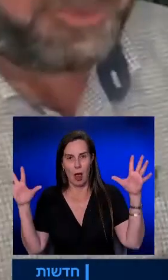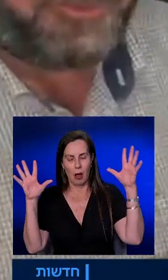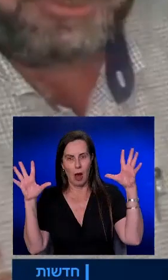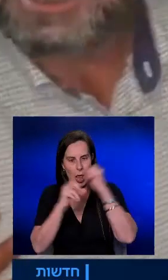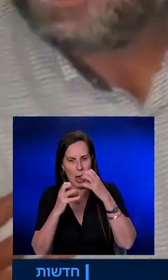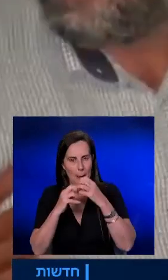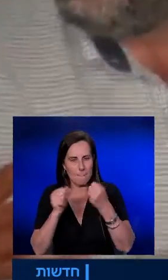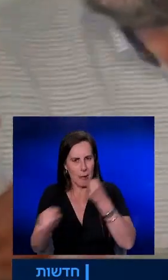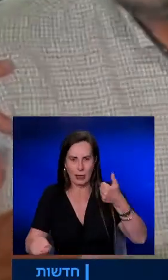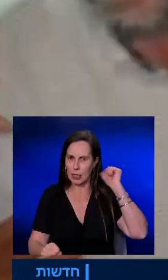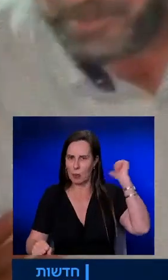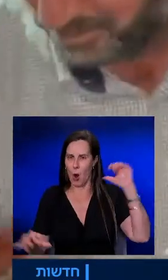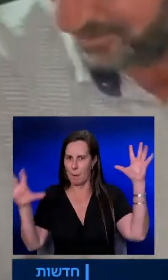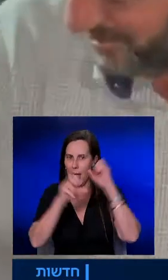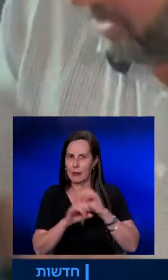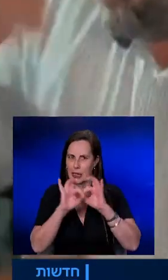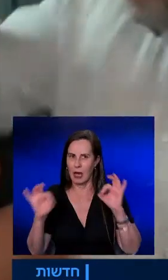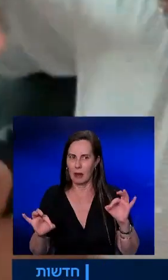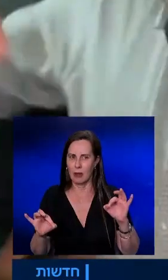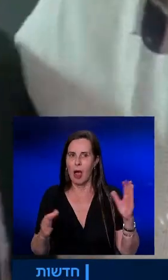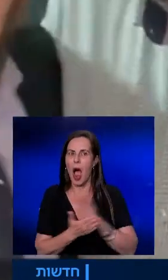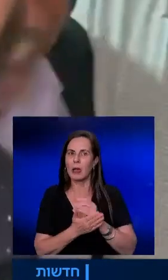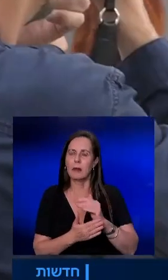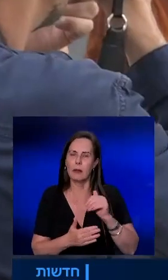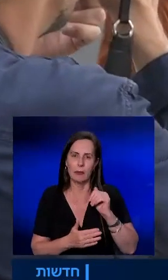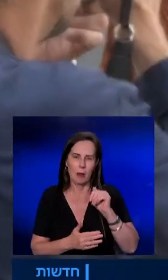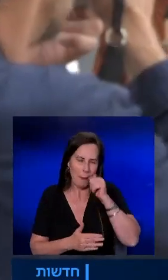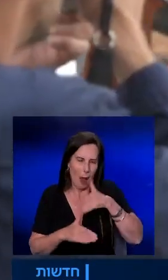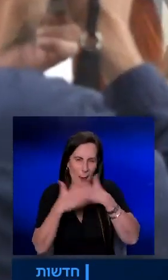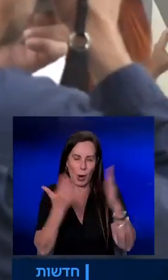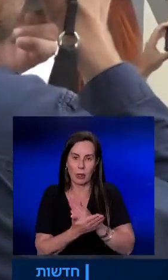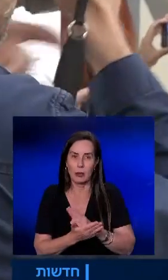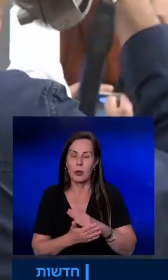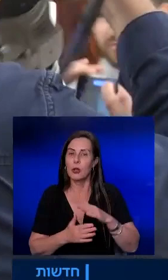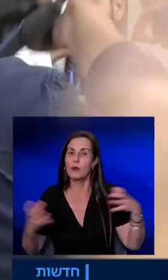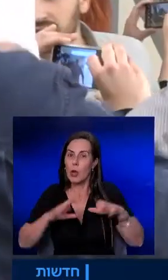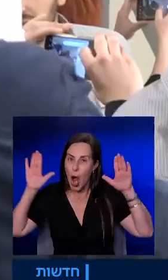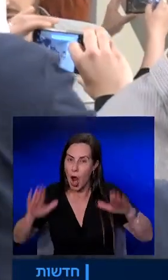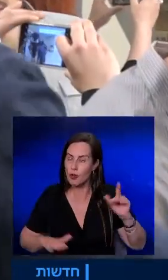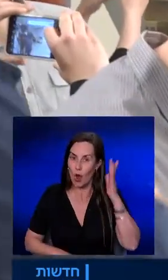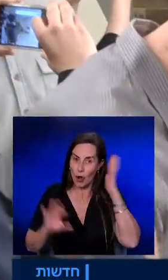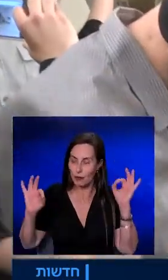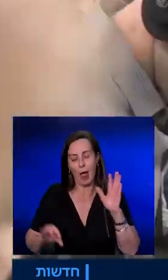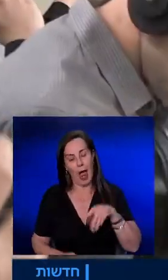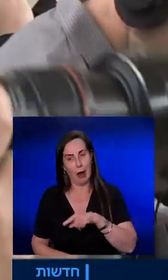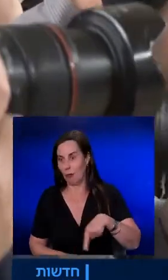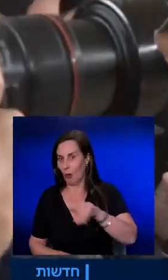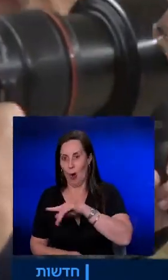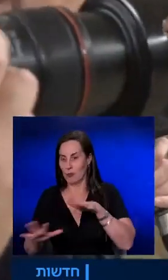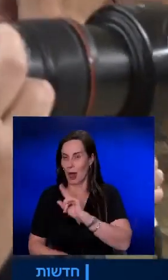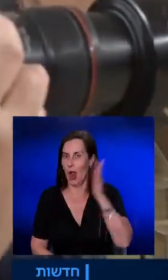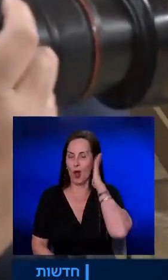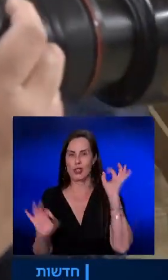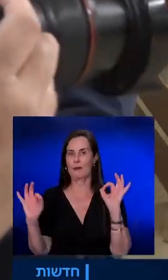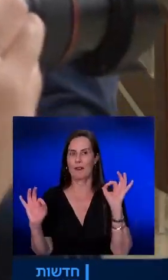התחיל כבר אתמול בערב. כנראה ההכרעה תהיה בשעות הבוקר מחר. וכשמועצת השורא לא ישנה, כך גם יתר המערכת